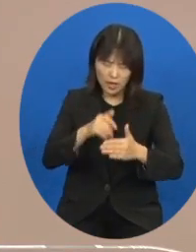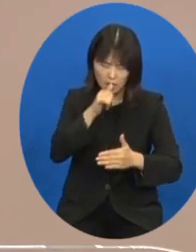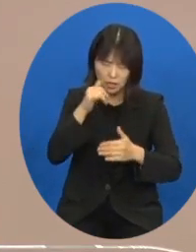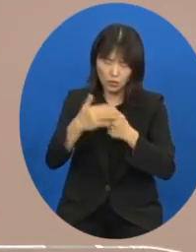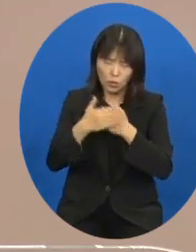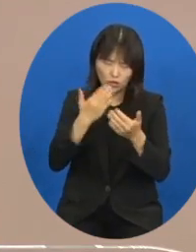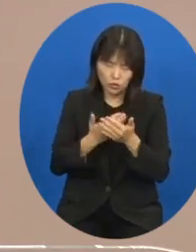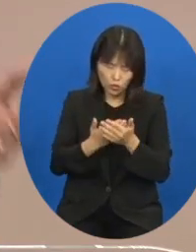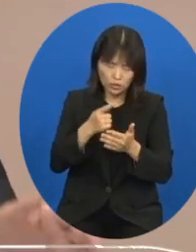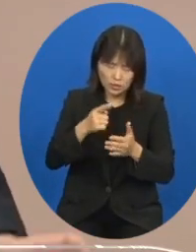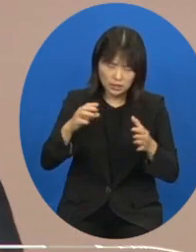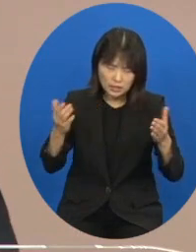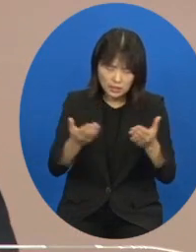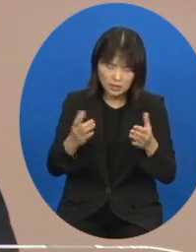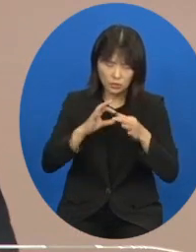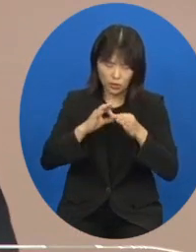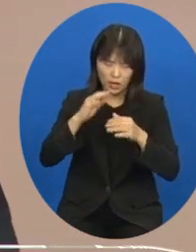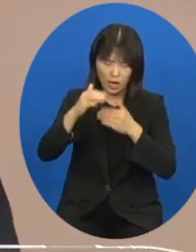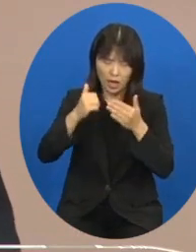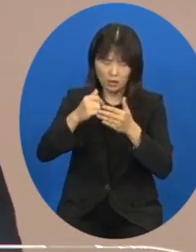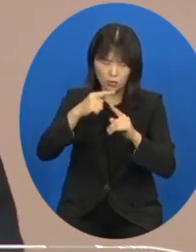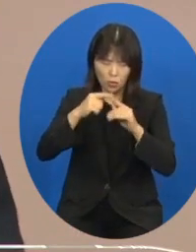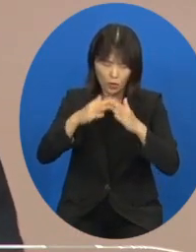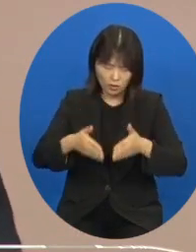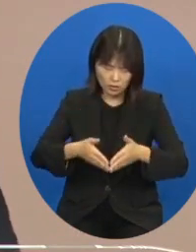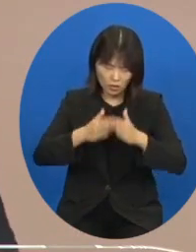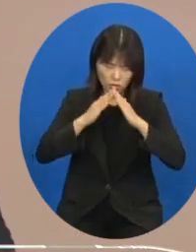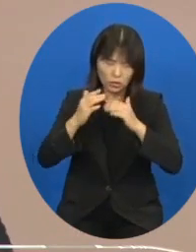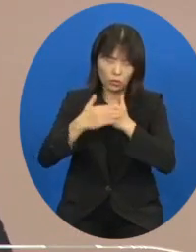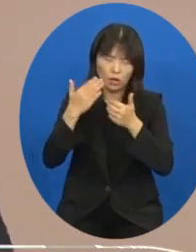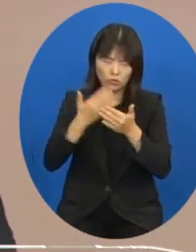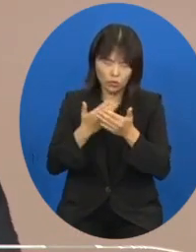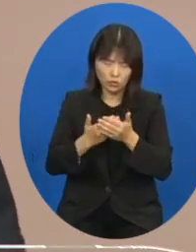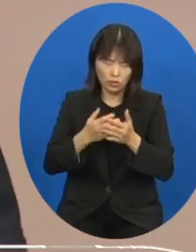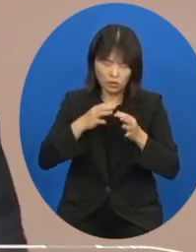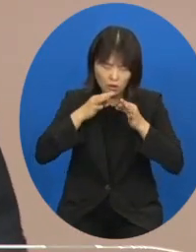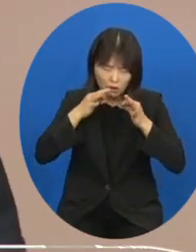일을 통하여 하나님의 교회가 세워지게 해주옵소서. 통성으로 기도하겠습니다.